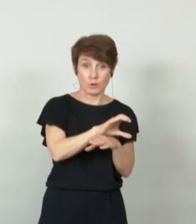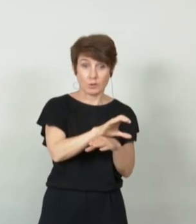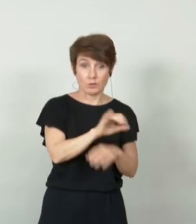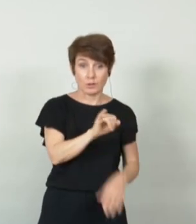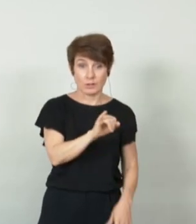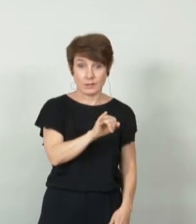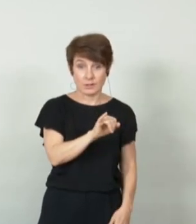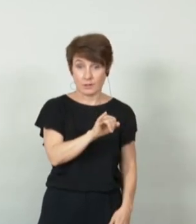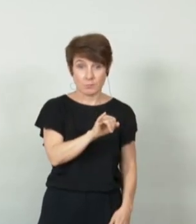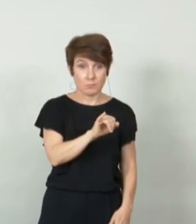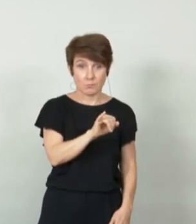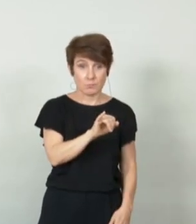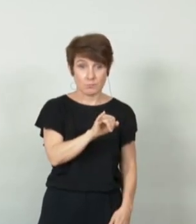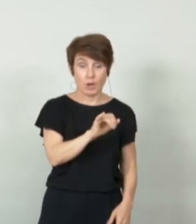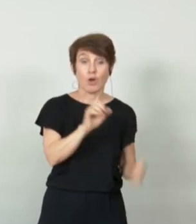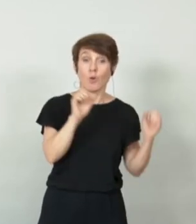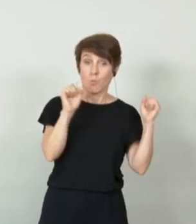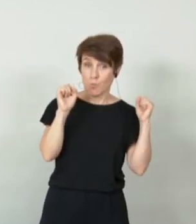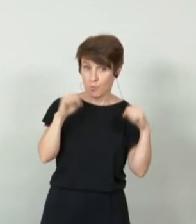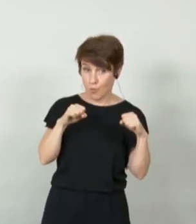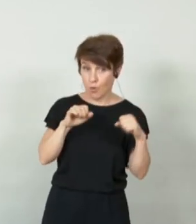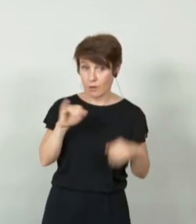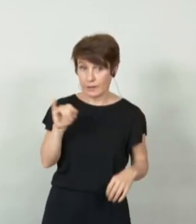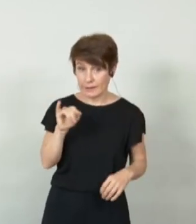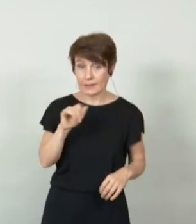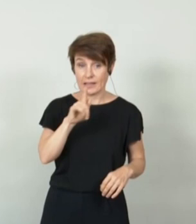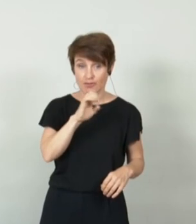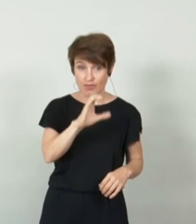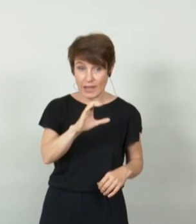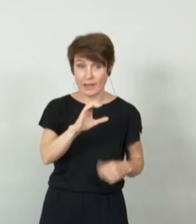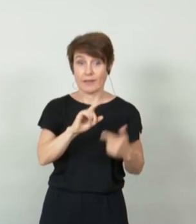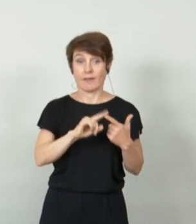qui vote pour l'amendement donc j'ai